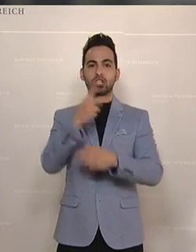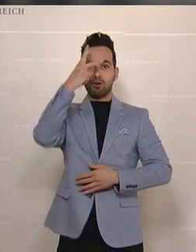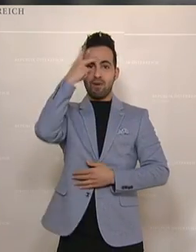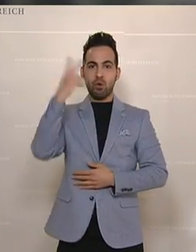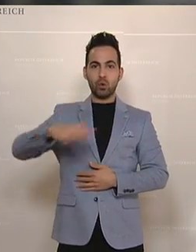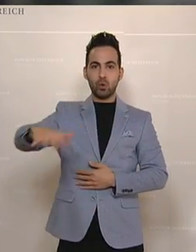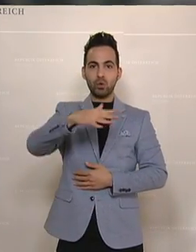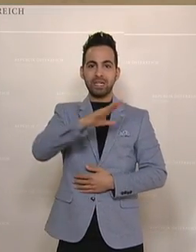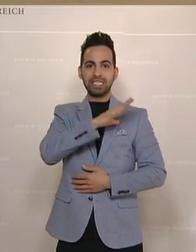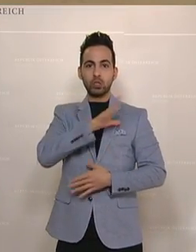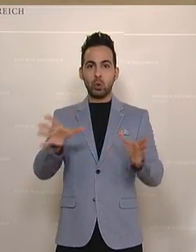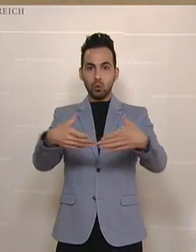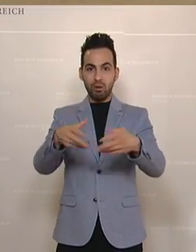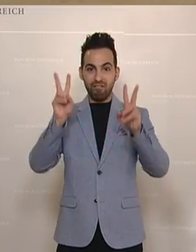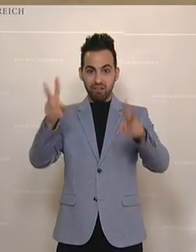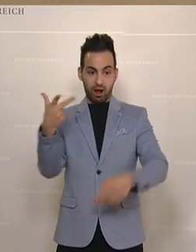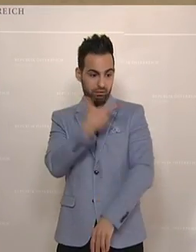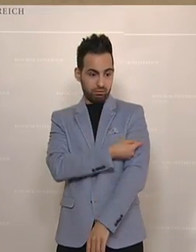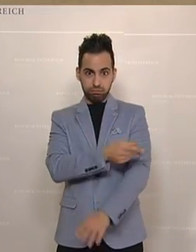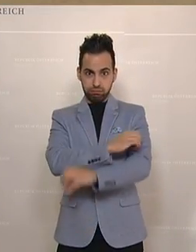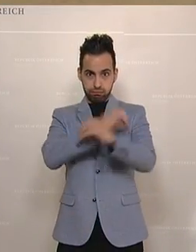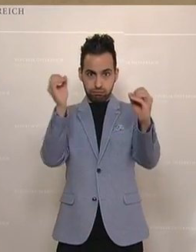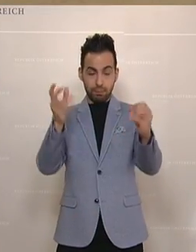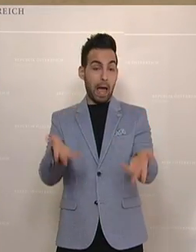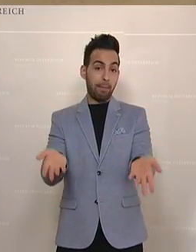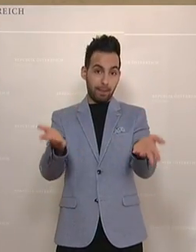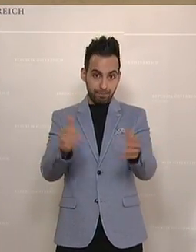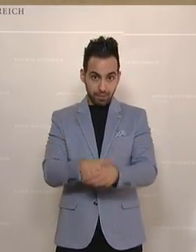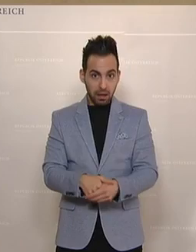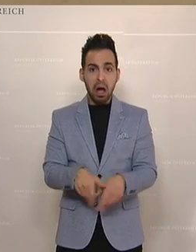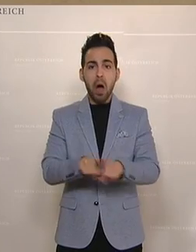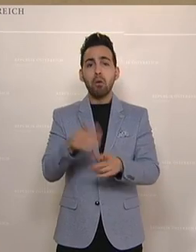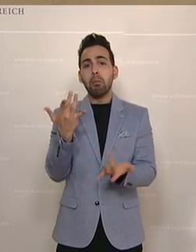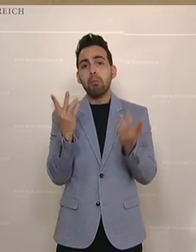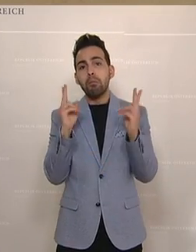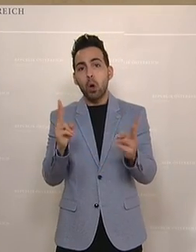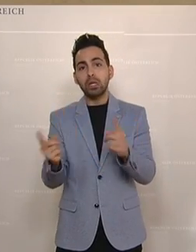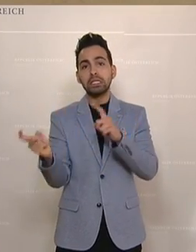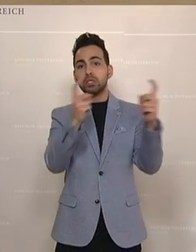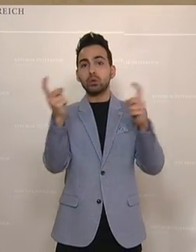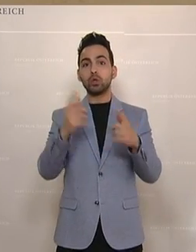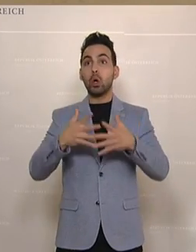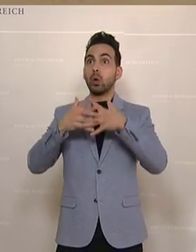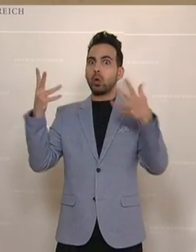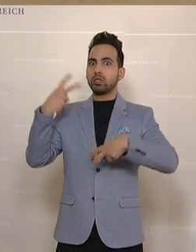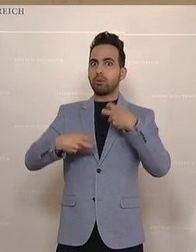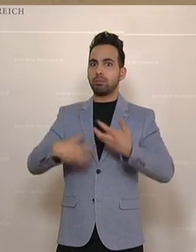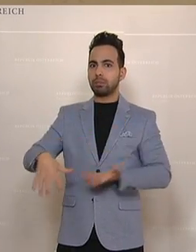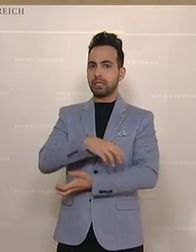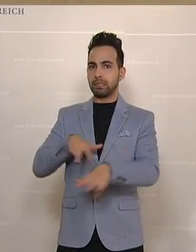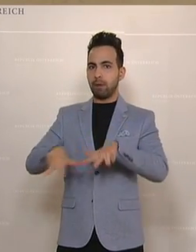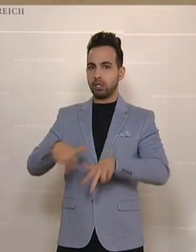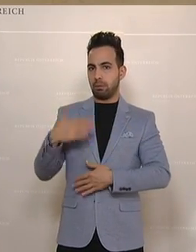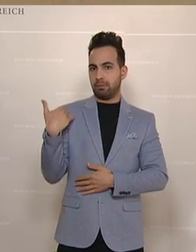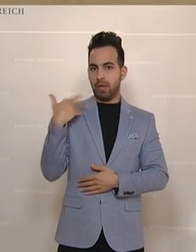allem die Risikogruppe auch tatsächlich zu einem Impfstoff kommt. Aber vermutlich ist es auch nur darum gegangen, von den großen Problemen im Krisenmanagement im